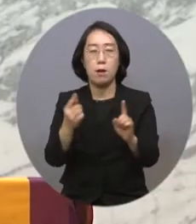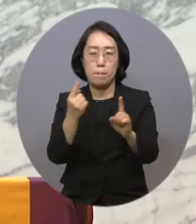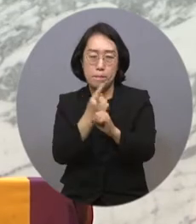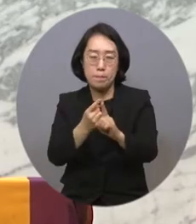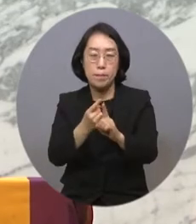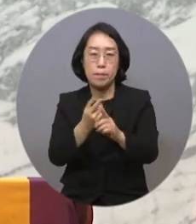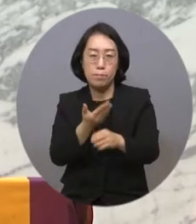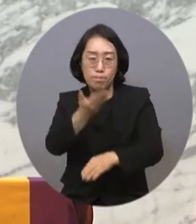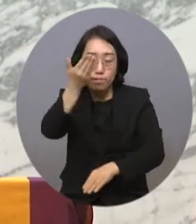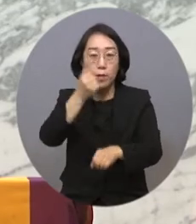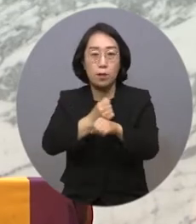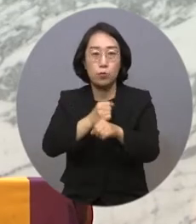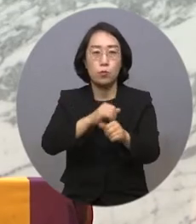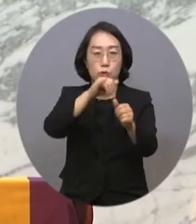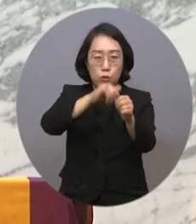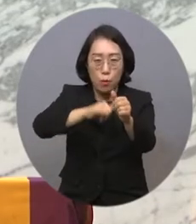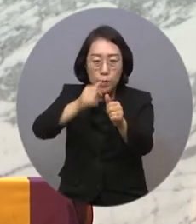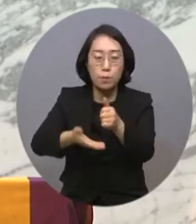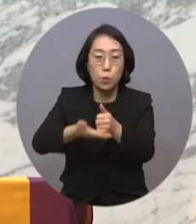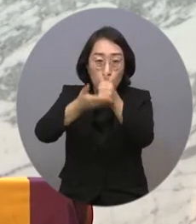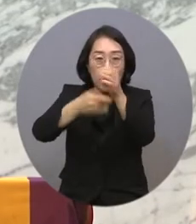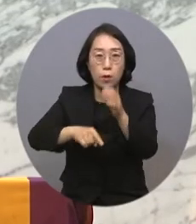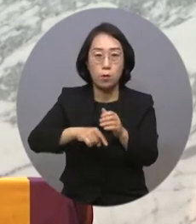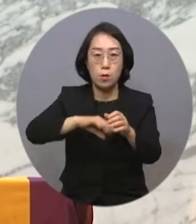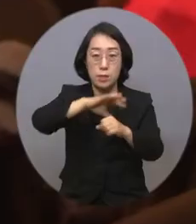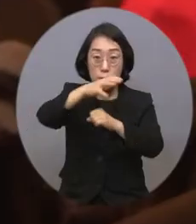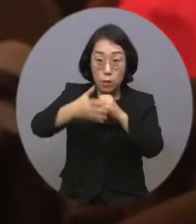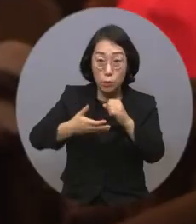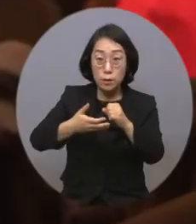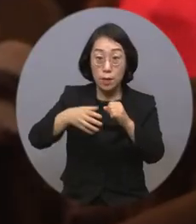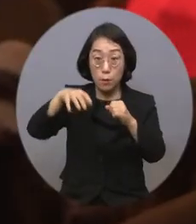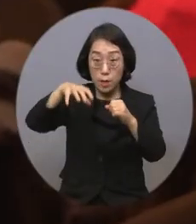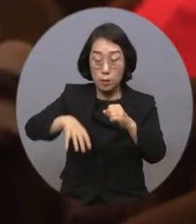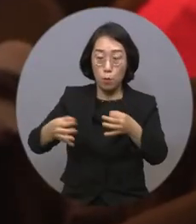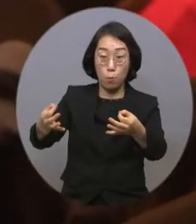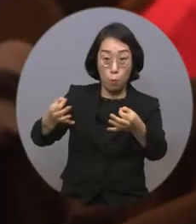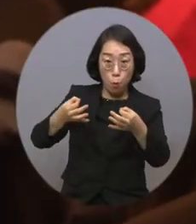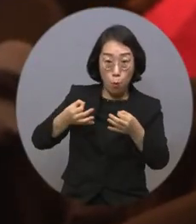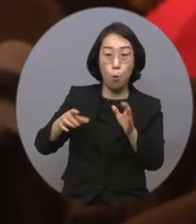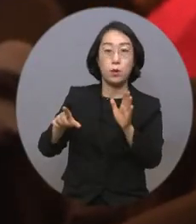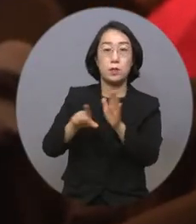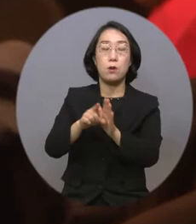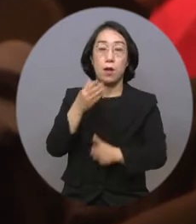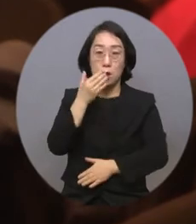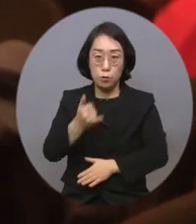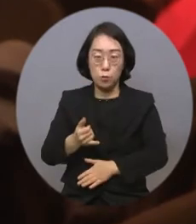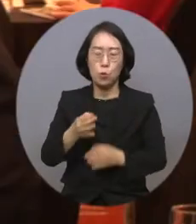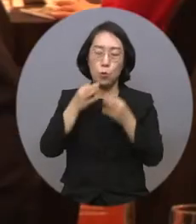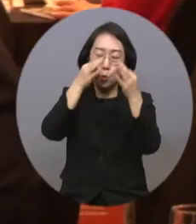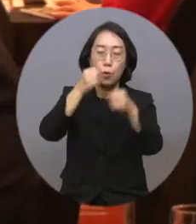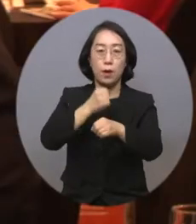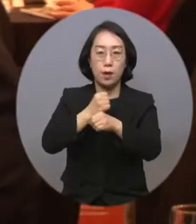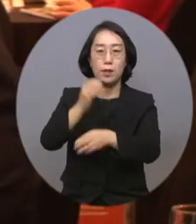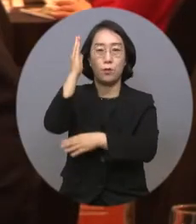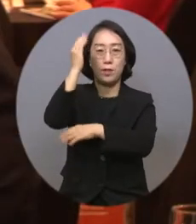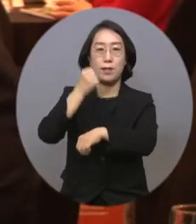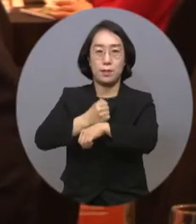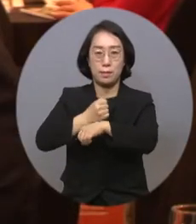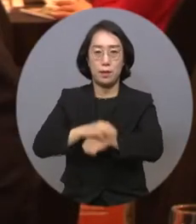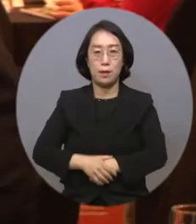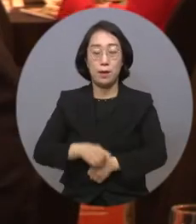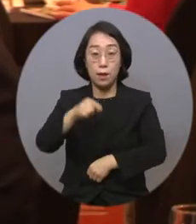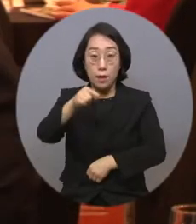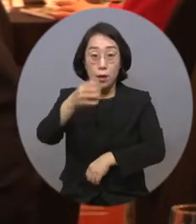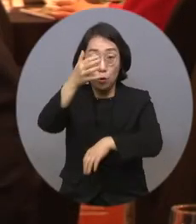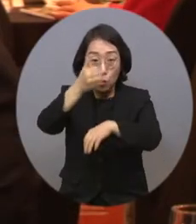곱씹으며 주변을 섬기고 변화와 혁신을 통해 지역사회에서 인정받고 신뢰받을 수 있도록 최선을 다하겠다고 전했습니다. 이를